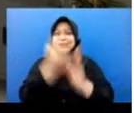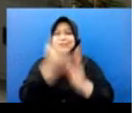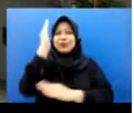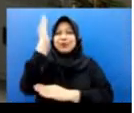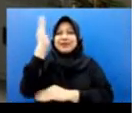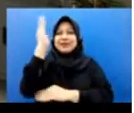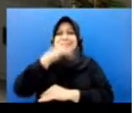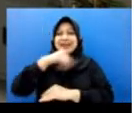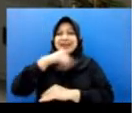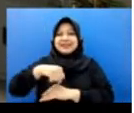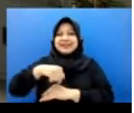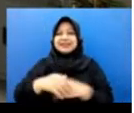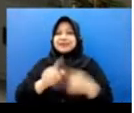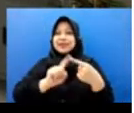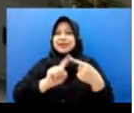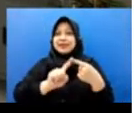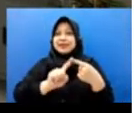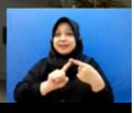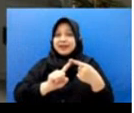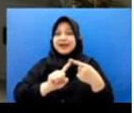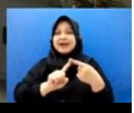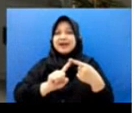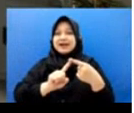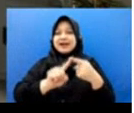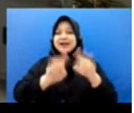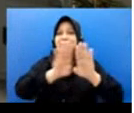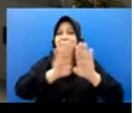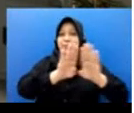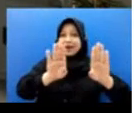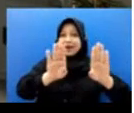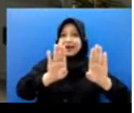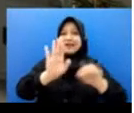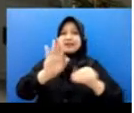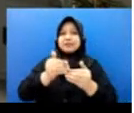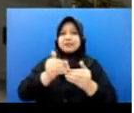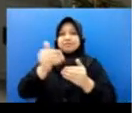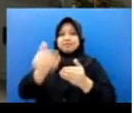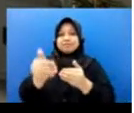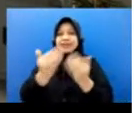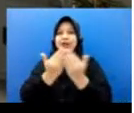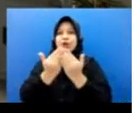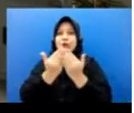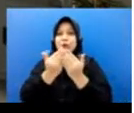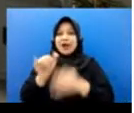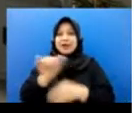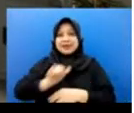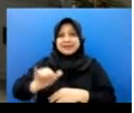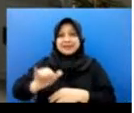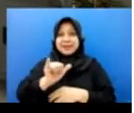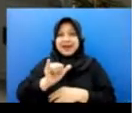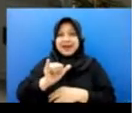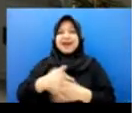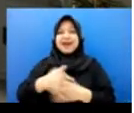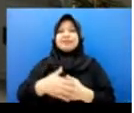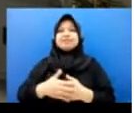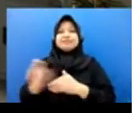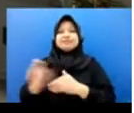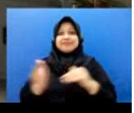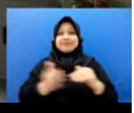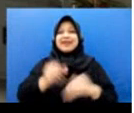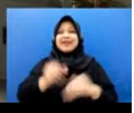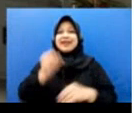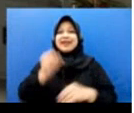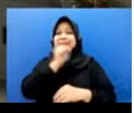pertama adalah setelah pembukaan kita akan melakukan doa bersama. Kemudian kita akan menyanyikan lagu Kebangsaan Indonesia